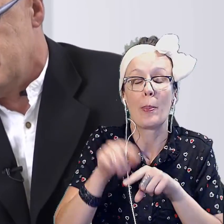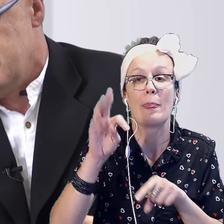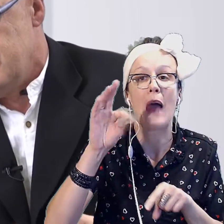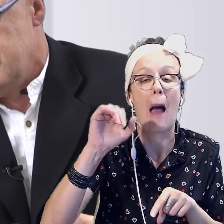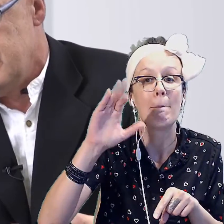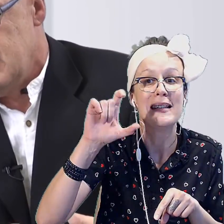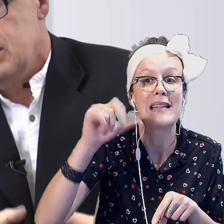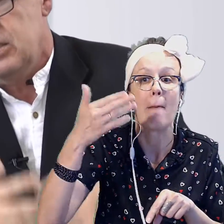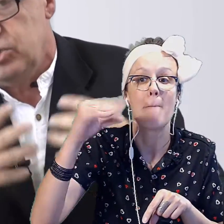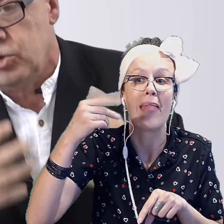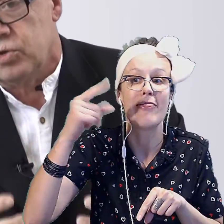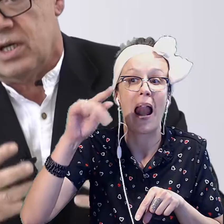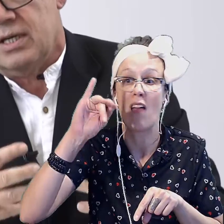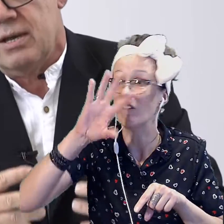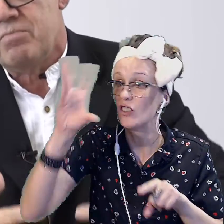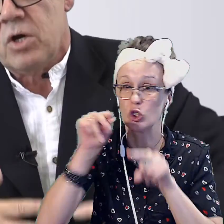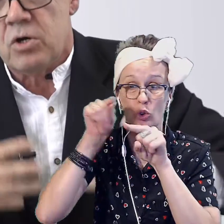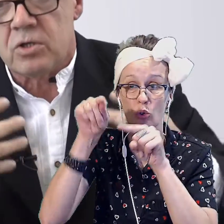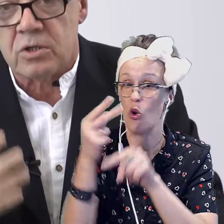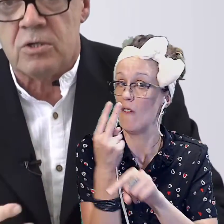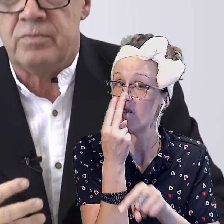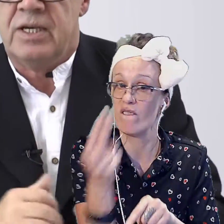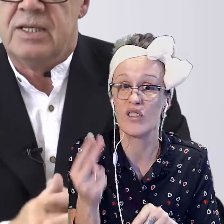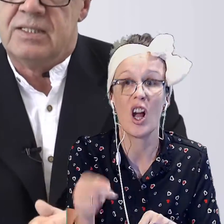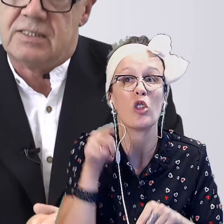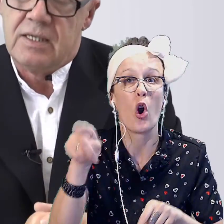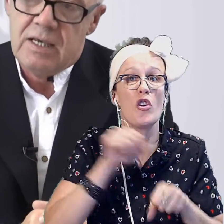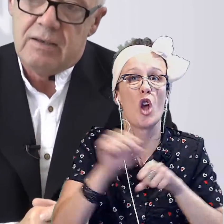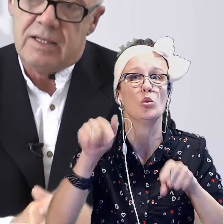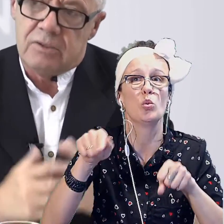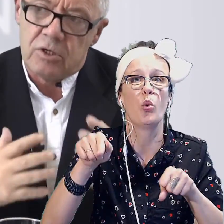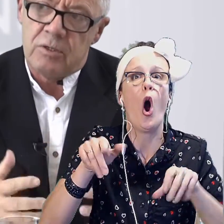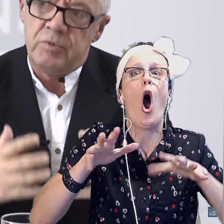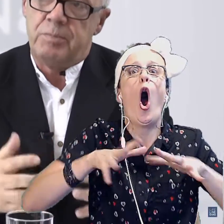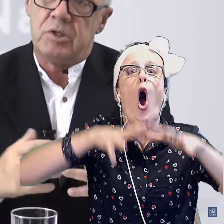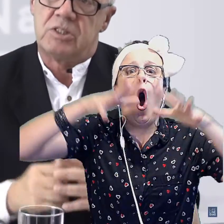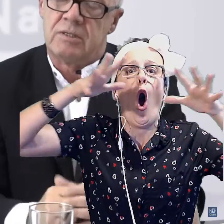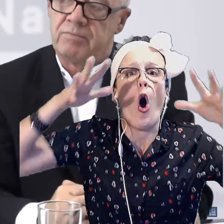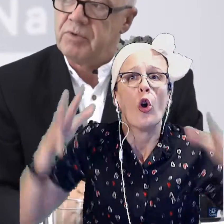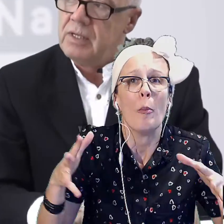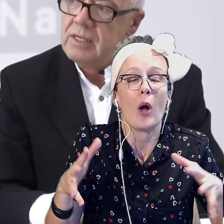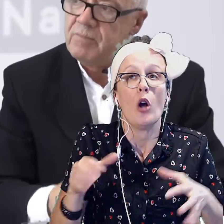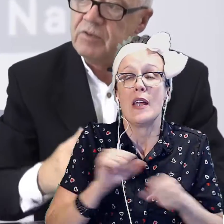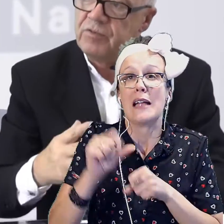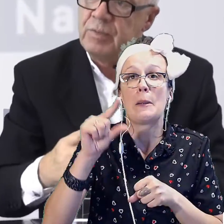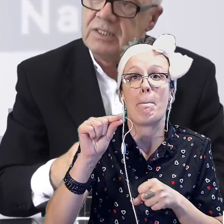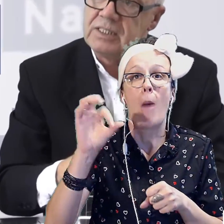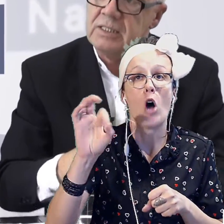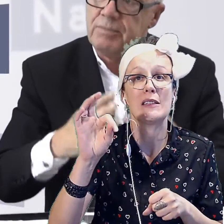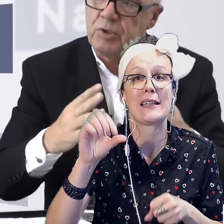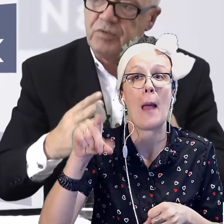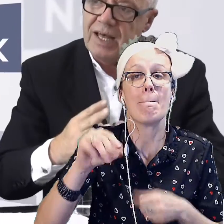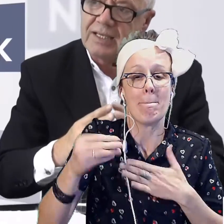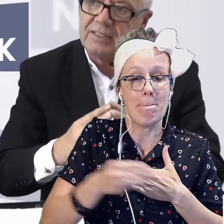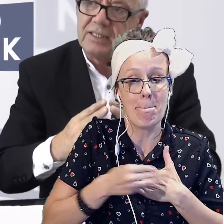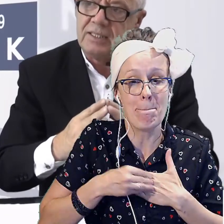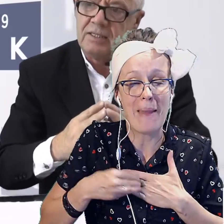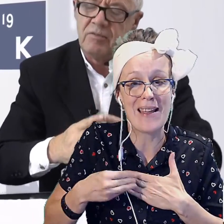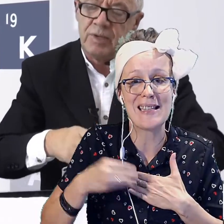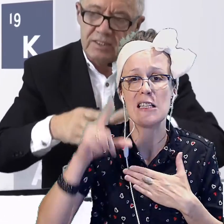człowieku i tutaj ogromna jest ogromny postęp w medycynie